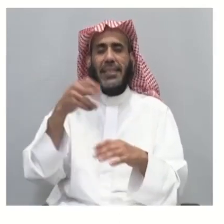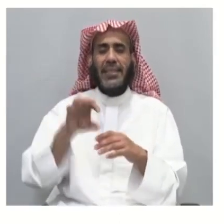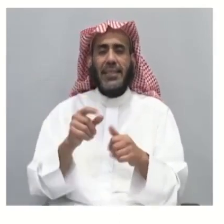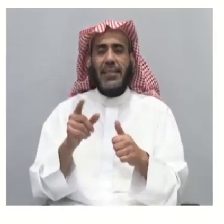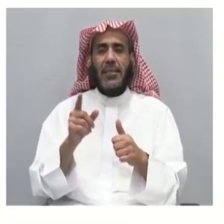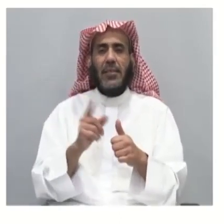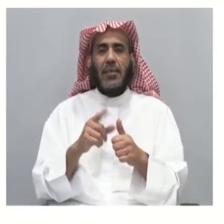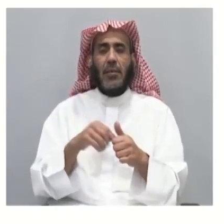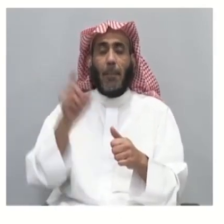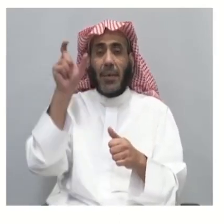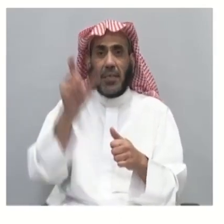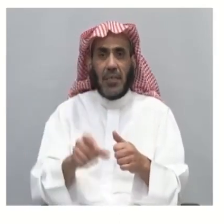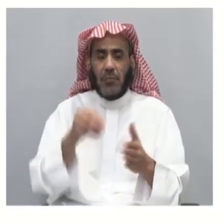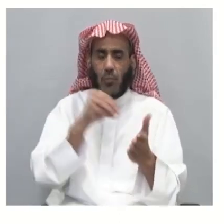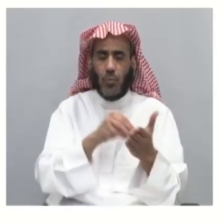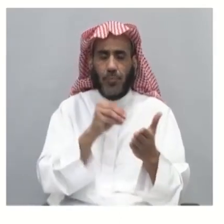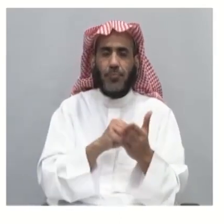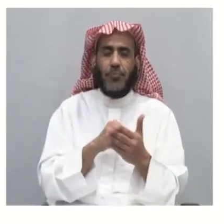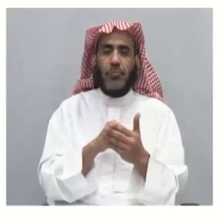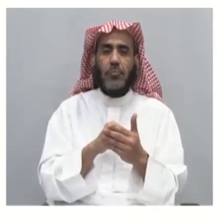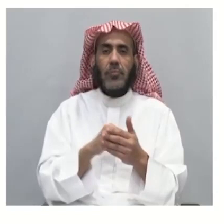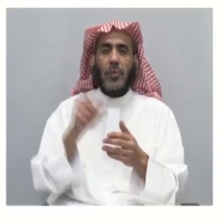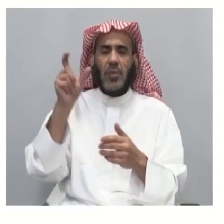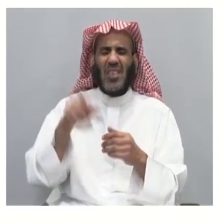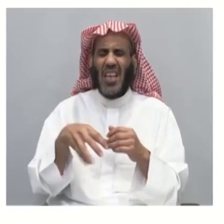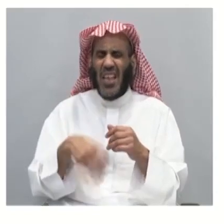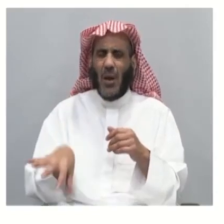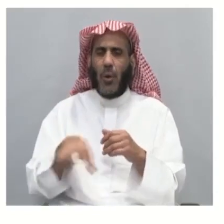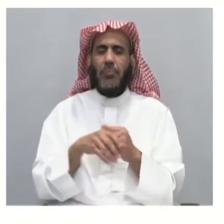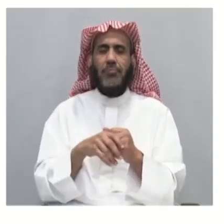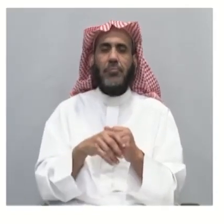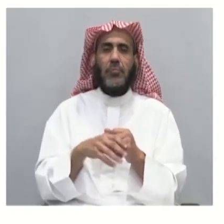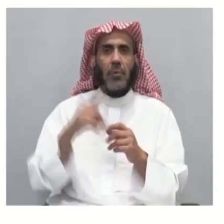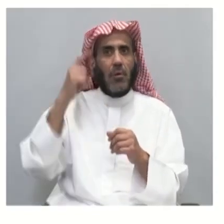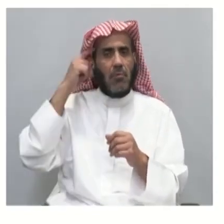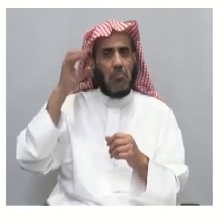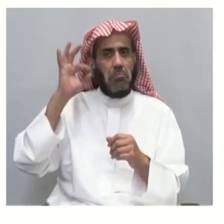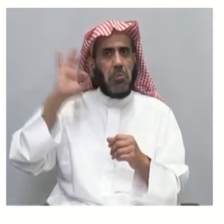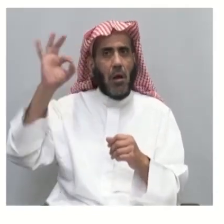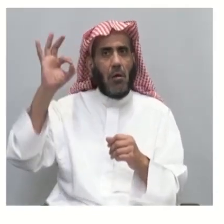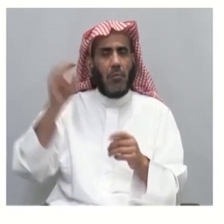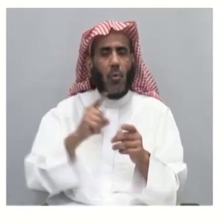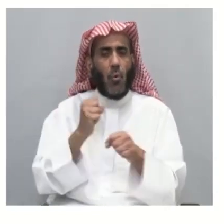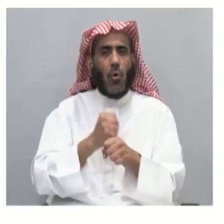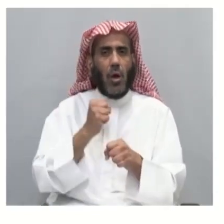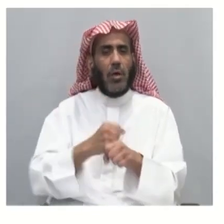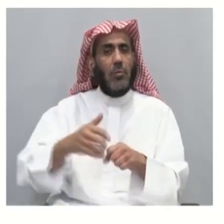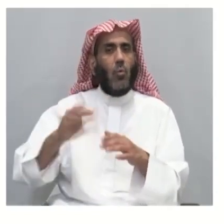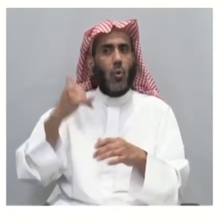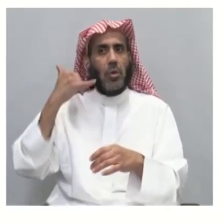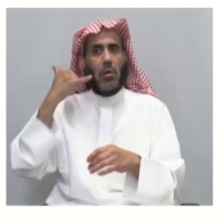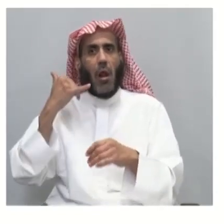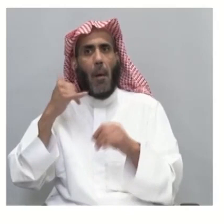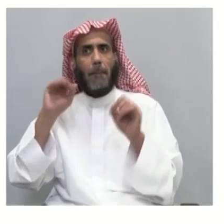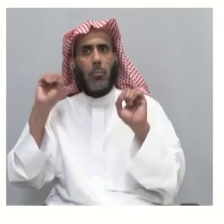من الشخصيات الم موجوده شخصيه ثانويه ذكي ودوره اتصل بالشرطه